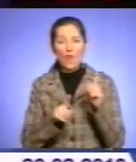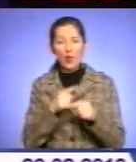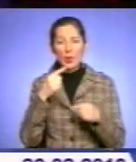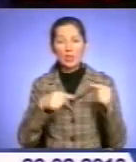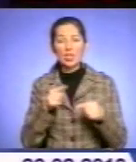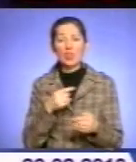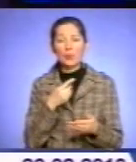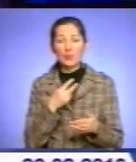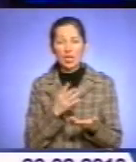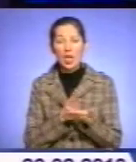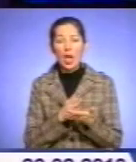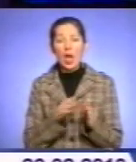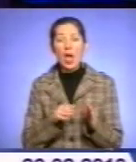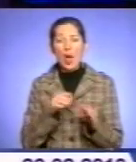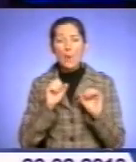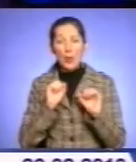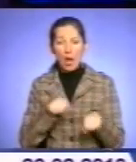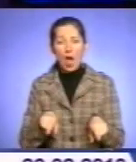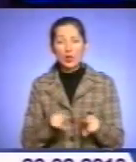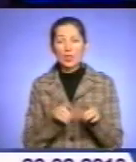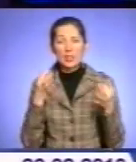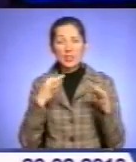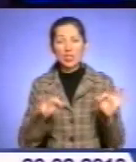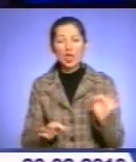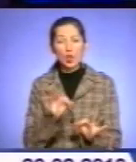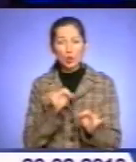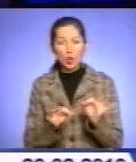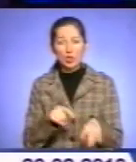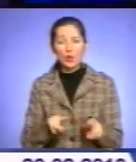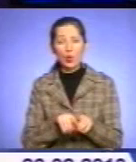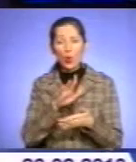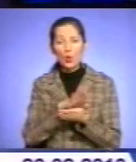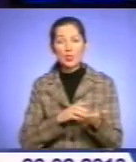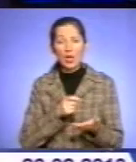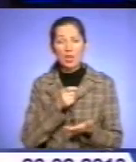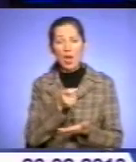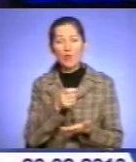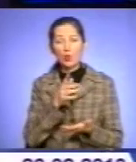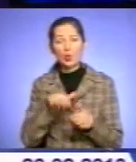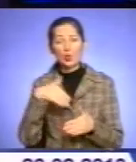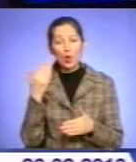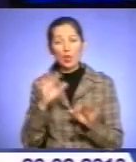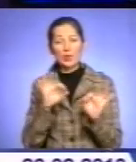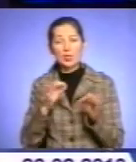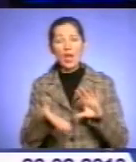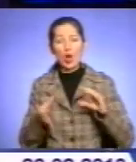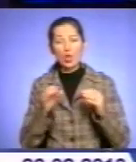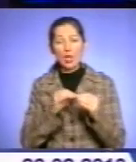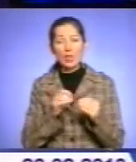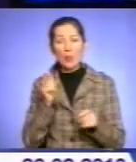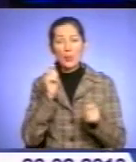чинниками є верховенство права і незалежне судочинство. Таку заяву сторони виголосили за результатами пленарного